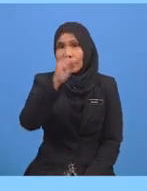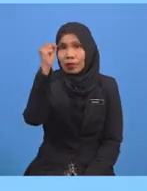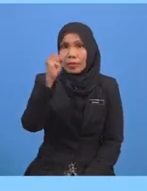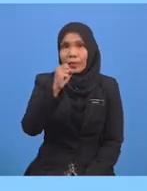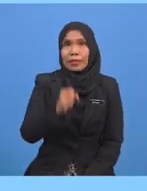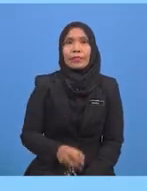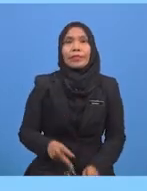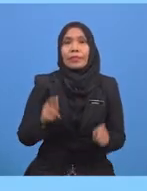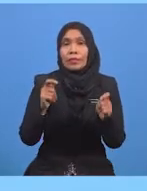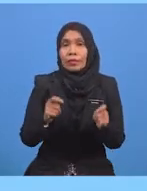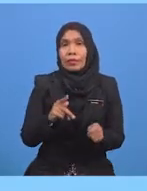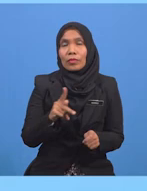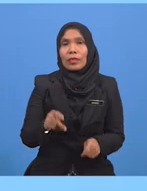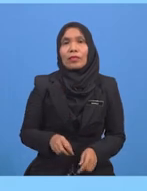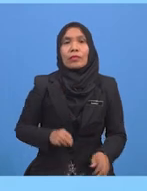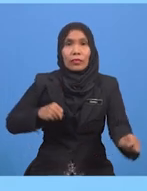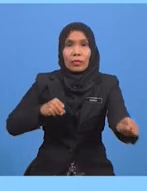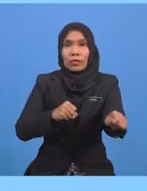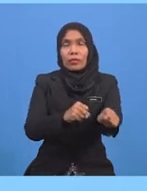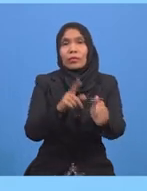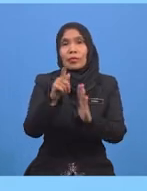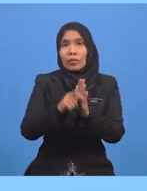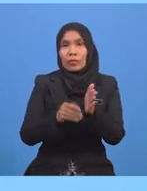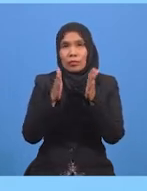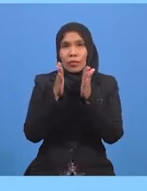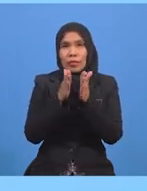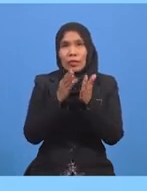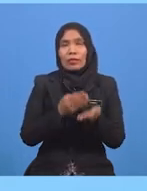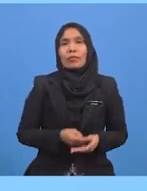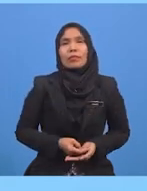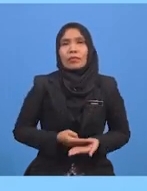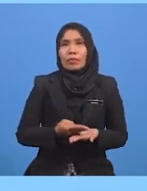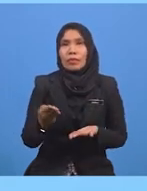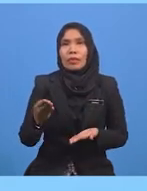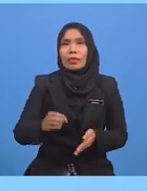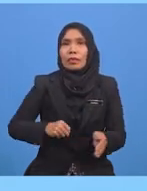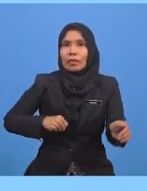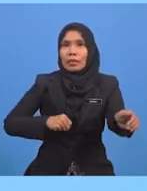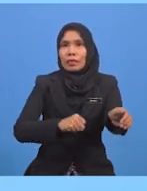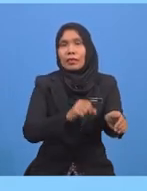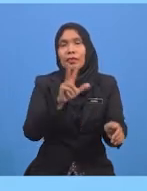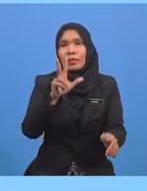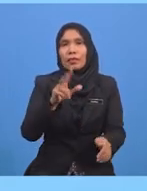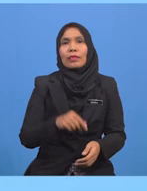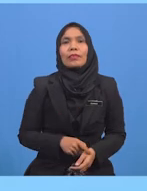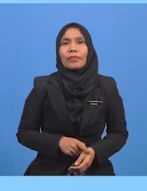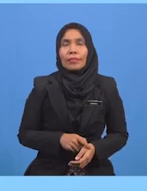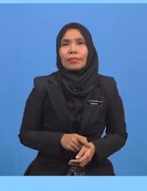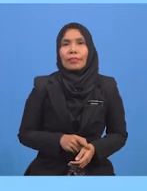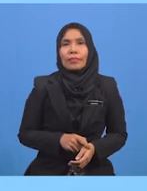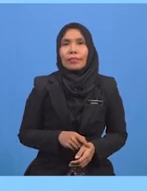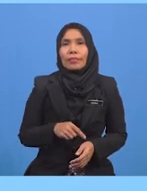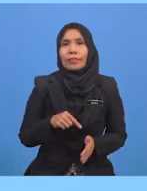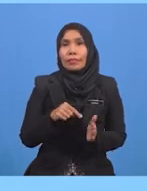tentukan sudut terkecil bagi segitiga di paparan.